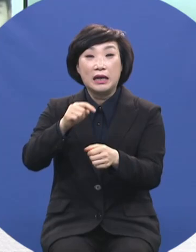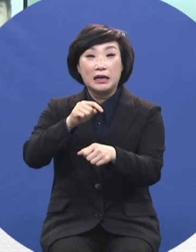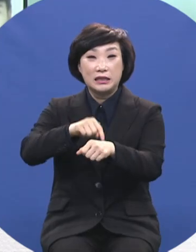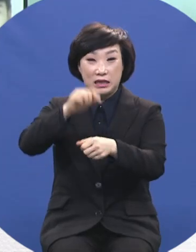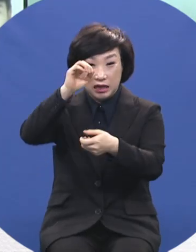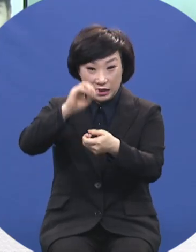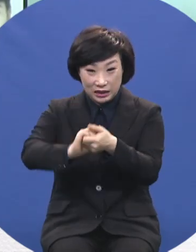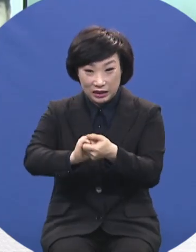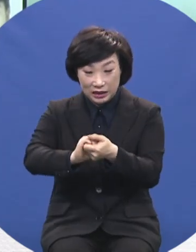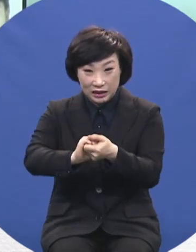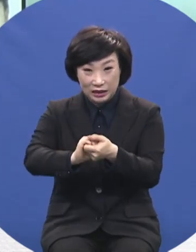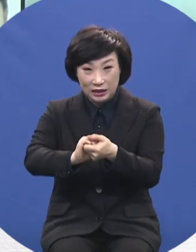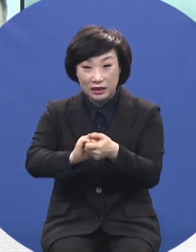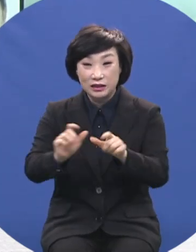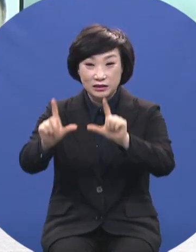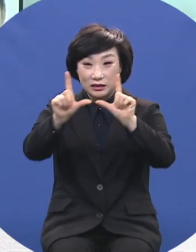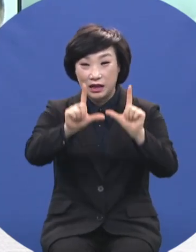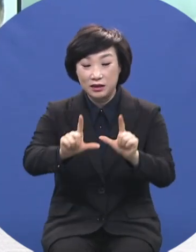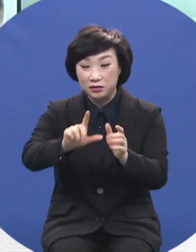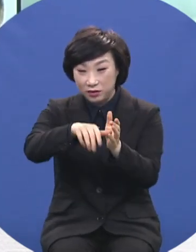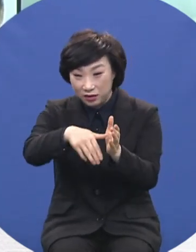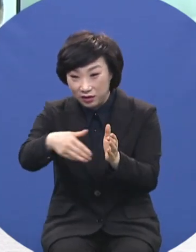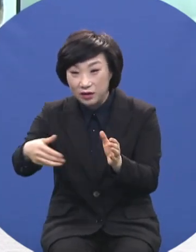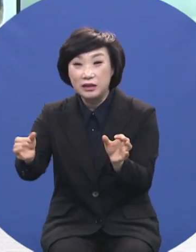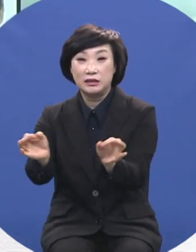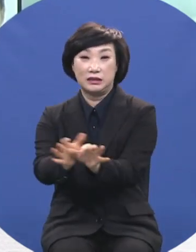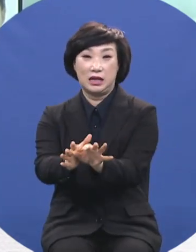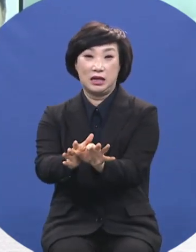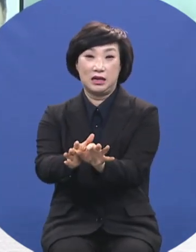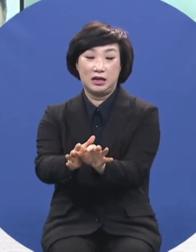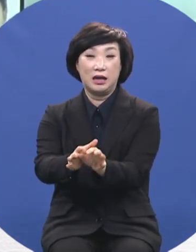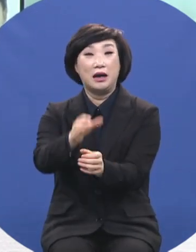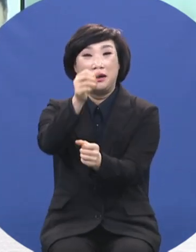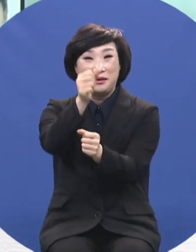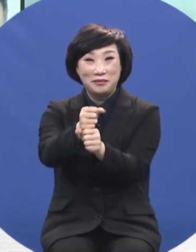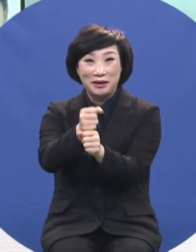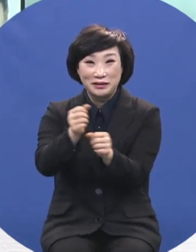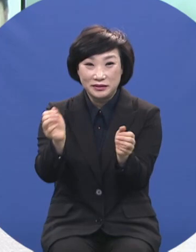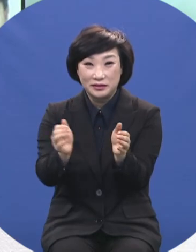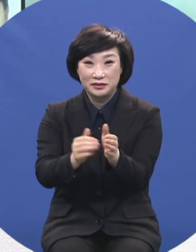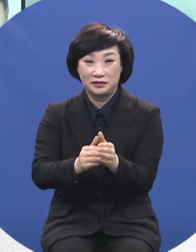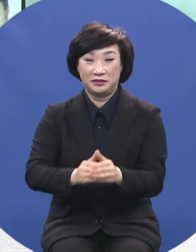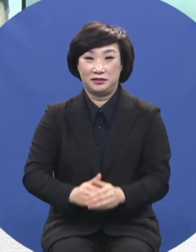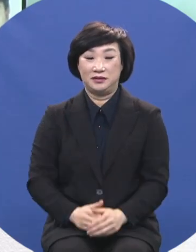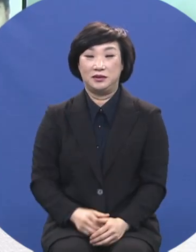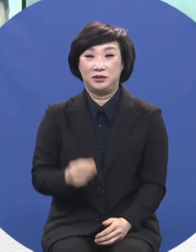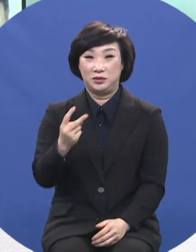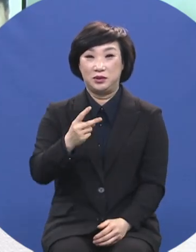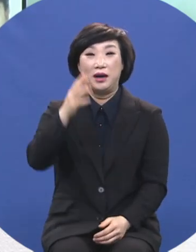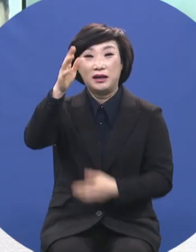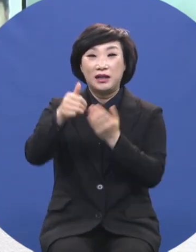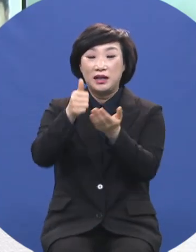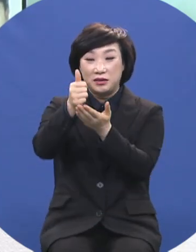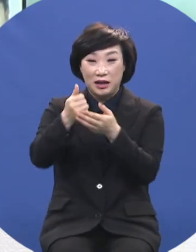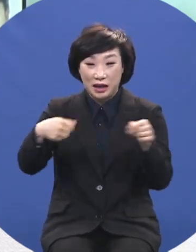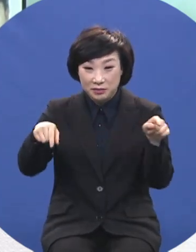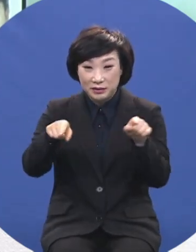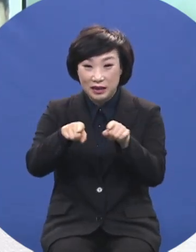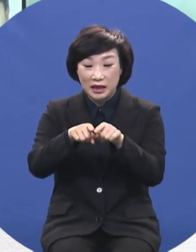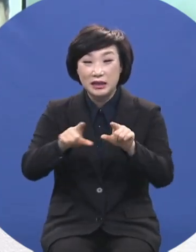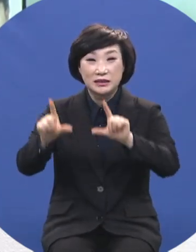시한적으로 있다가 사라져 없어질 것도 지으시고 또 하나님과 함께